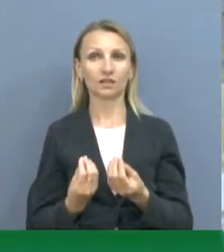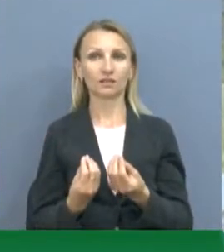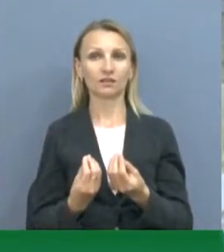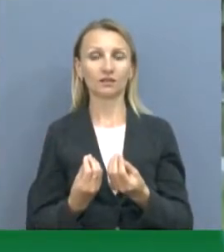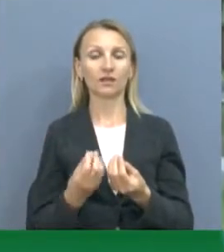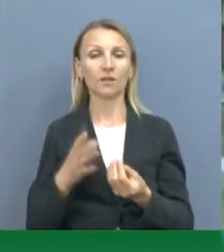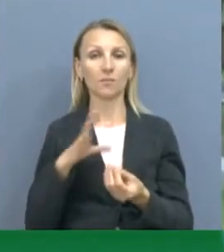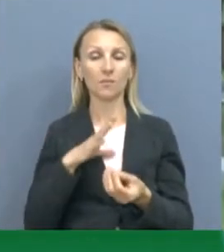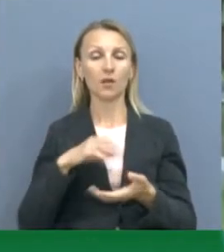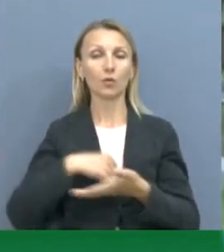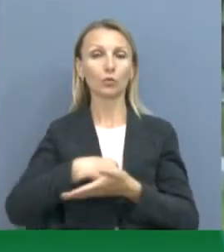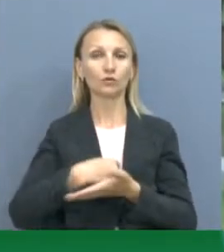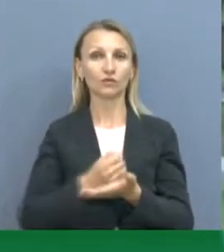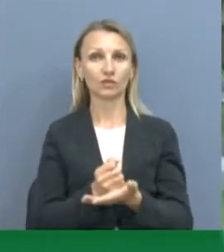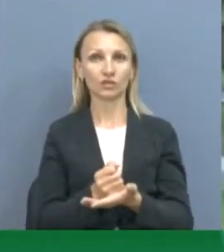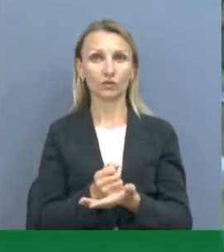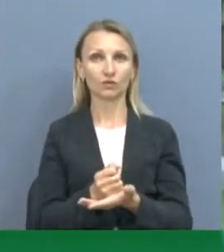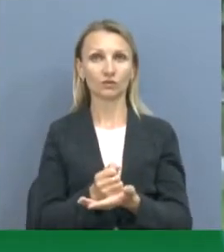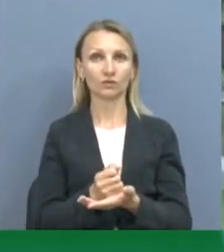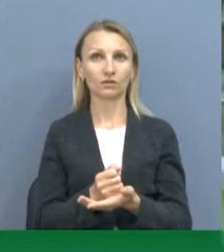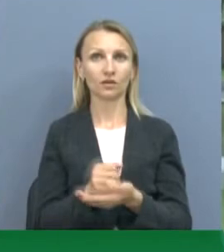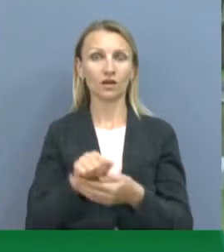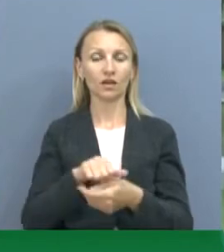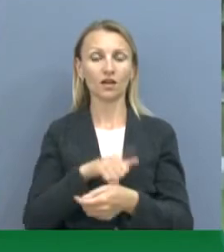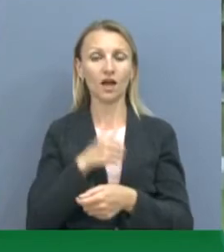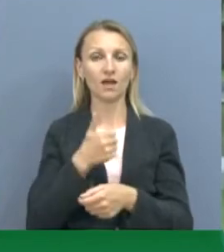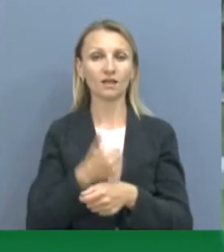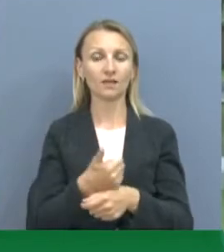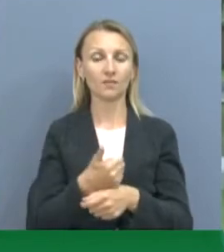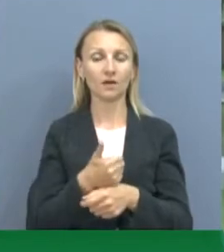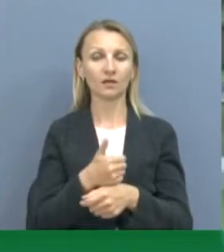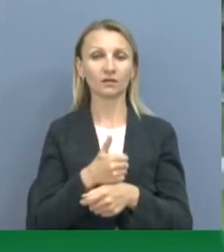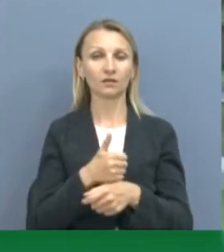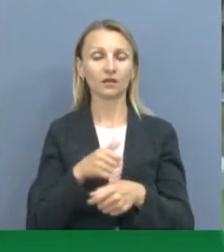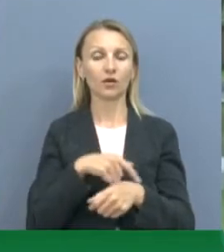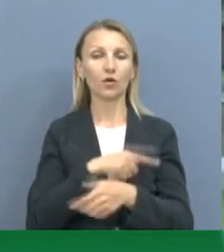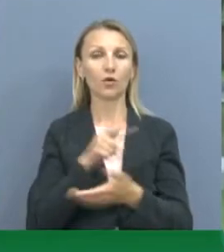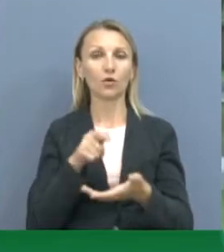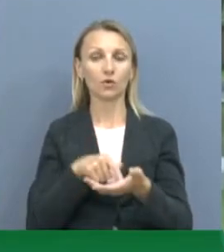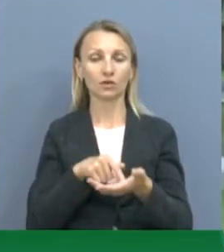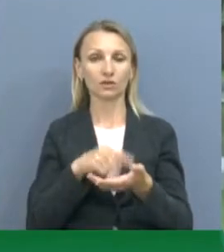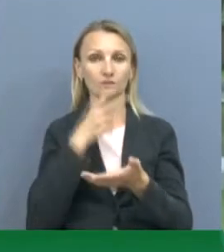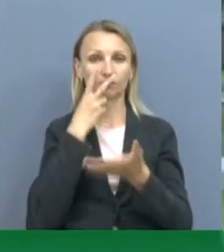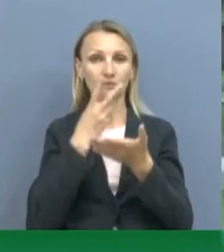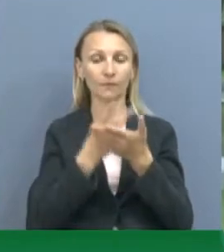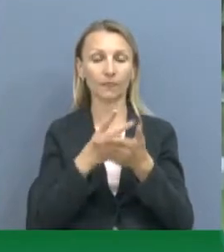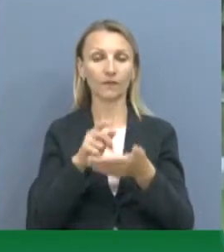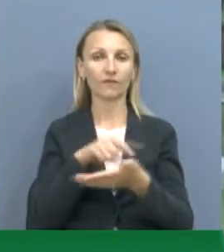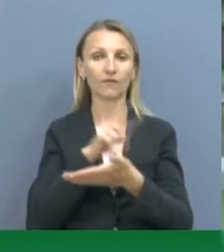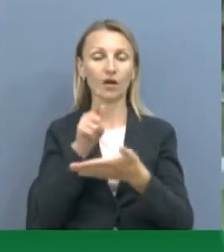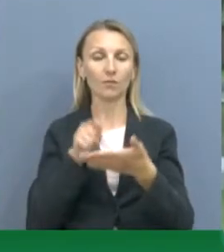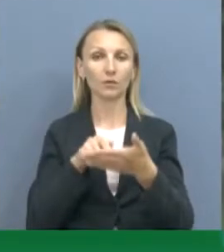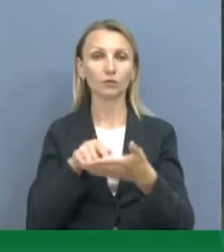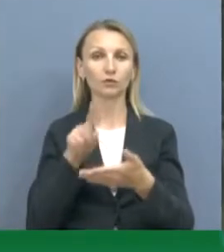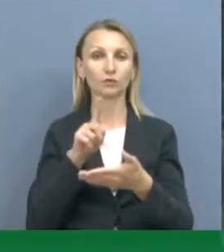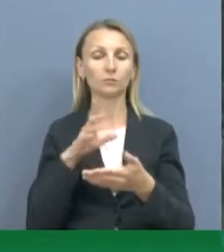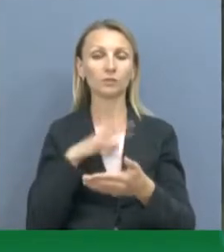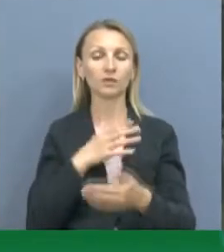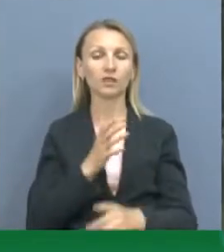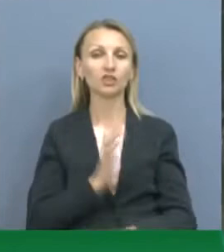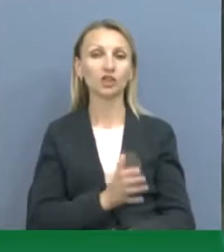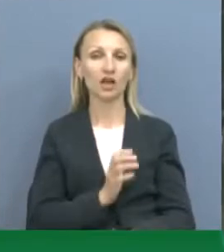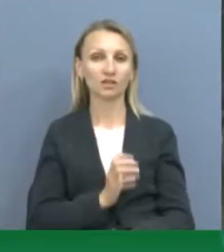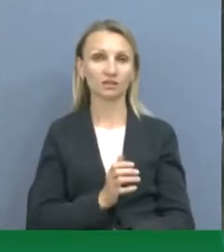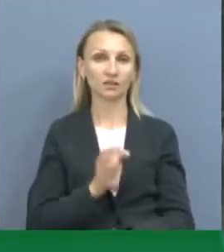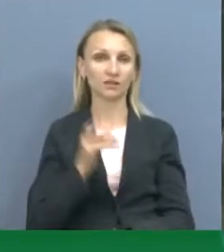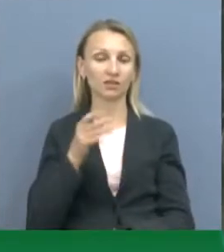был утвержден. Вот в данный момент акиматом города прорабатывается вопрос привлечения частных инвесторов. Другой